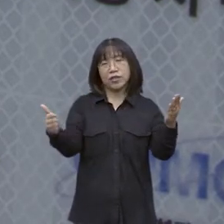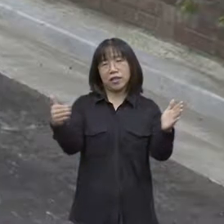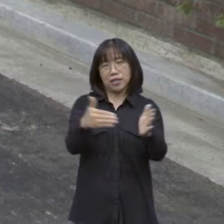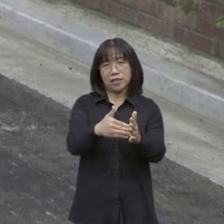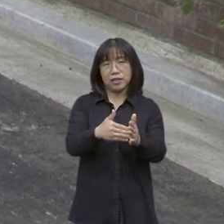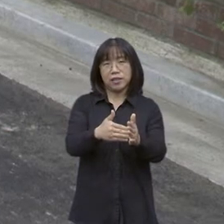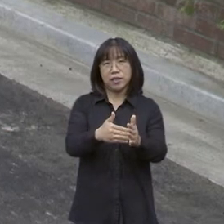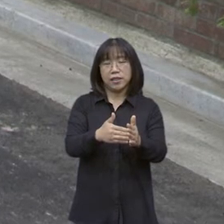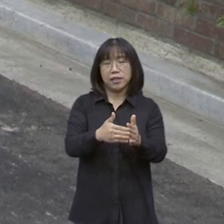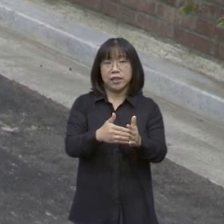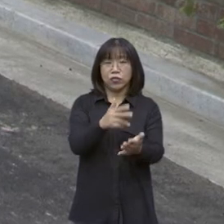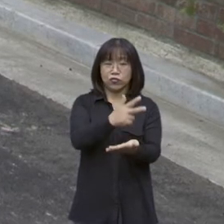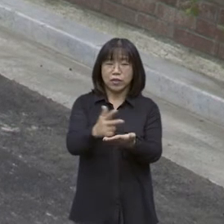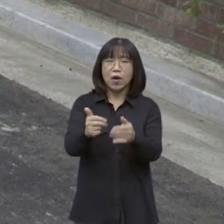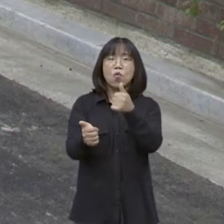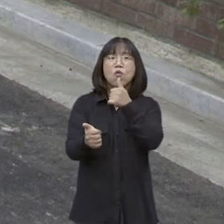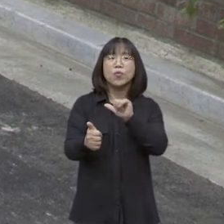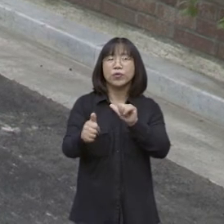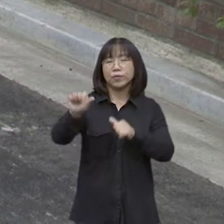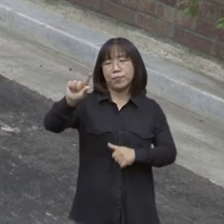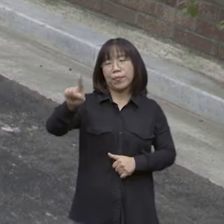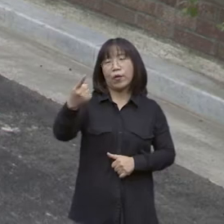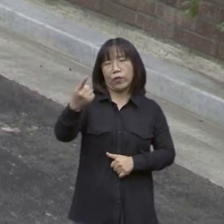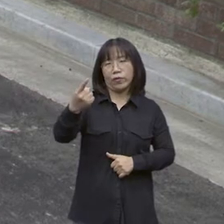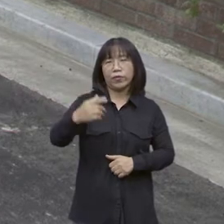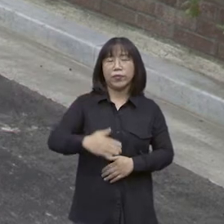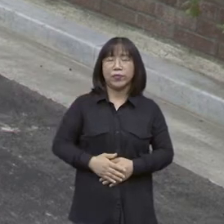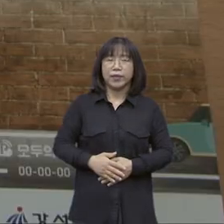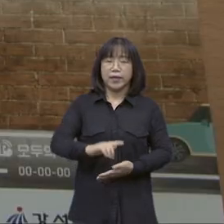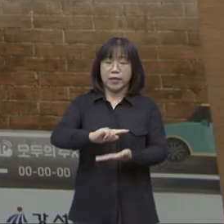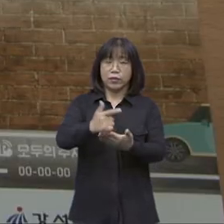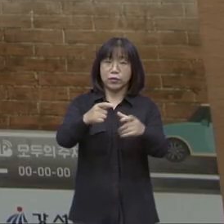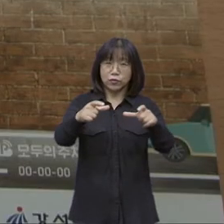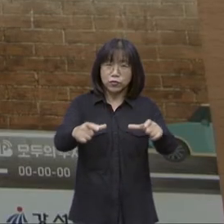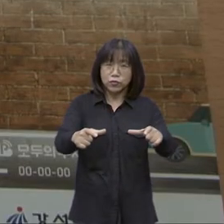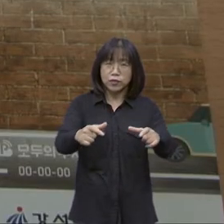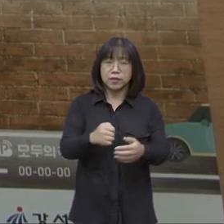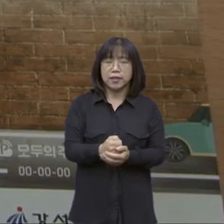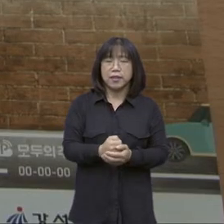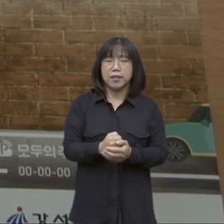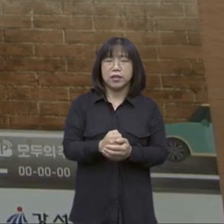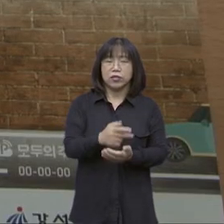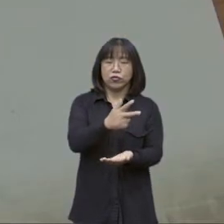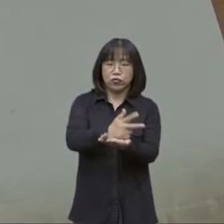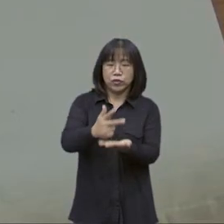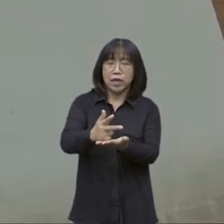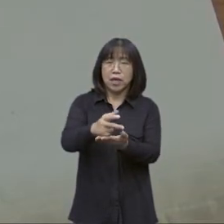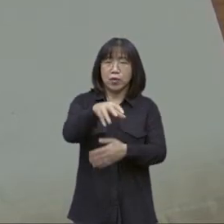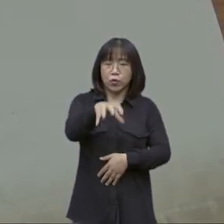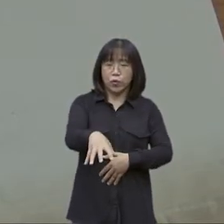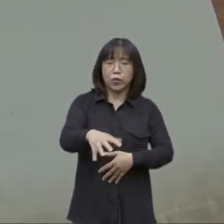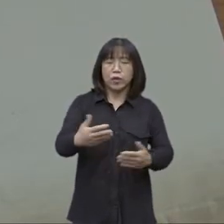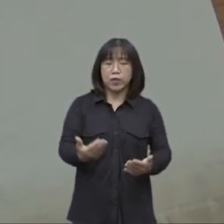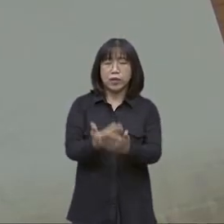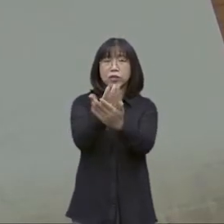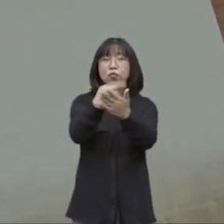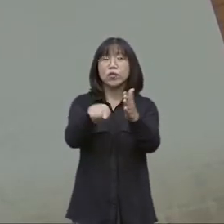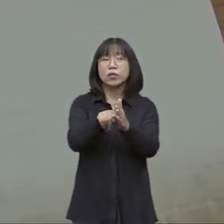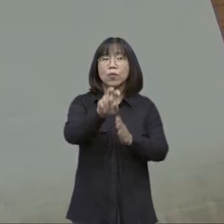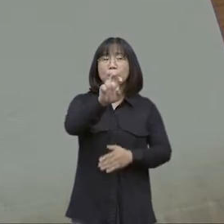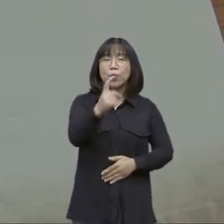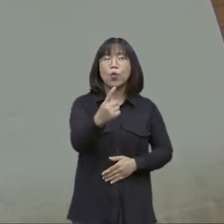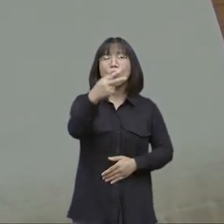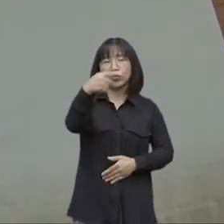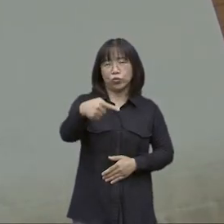6시까지 가능하며 주차 요금은 5분당 100원입니다. 한편 강서구는 지난해 거주자 우선